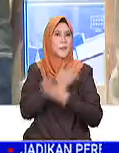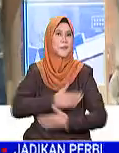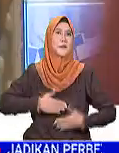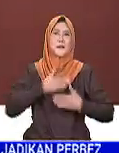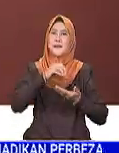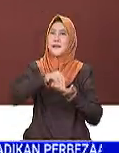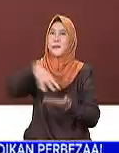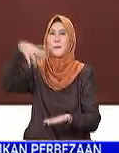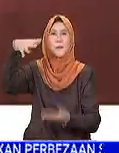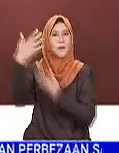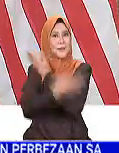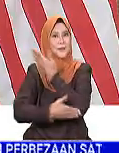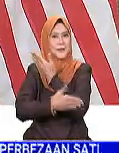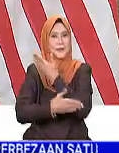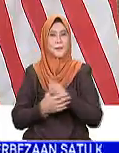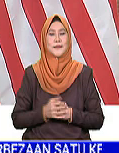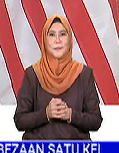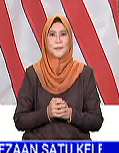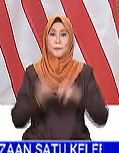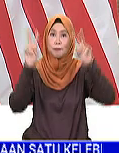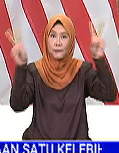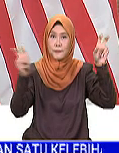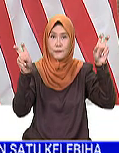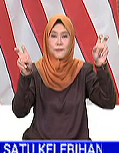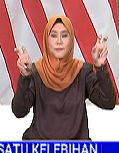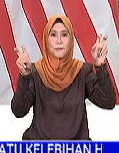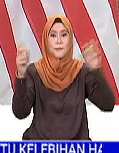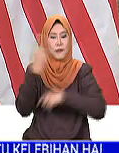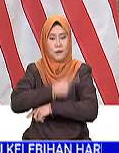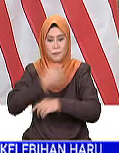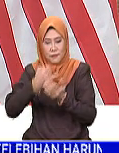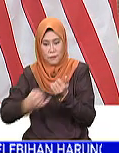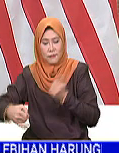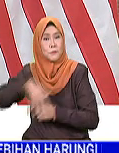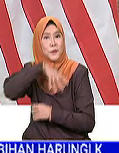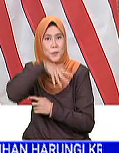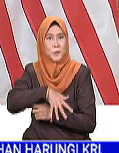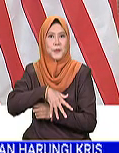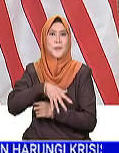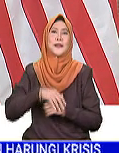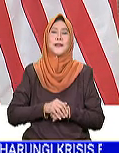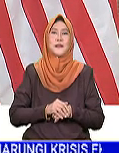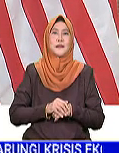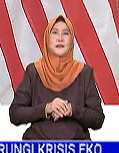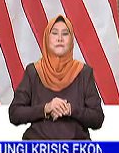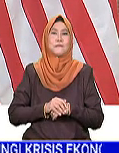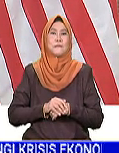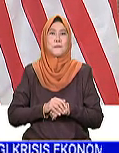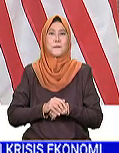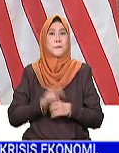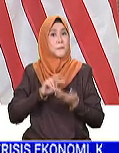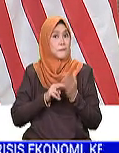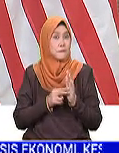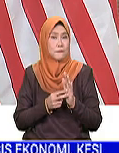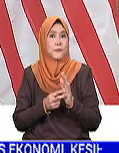negara. Tema sambutan Maulidur Rasul tahun ini ialah Manhaj Rabbani,